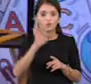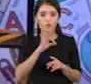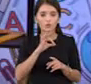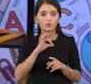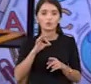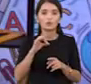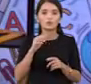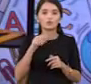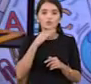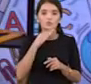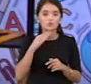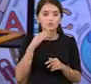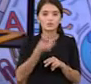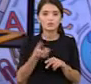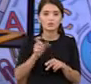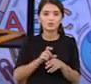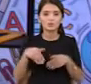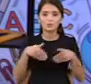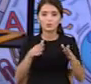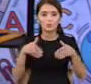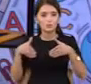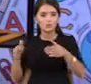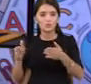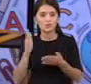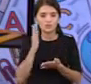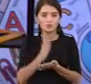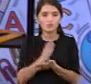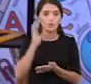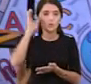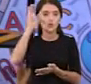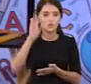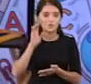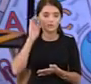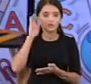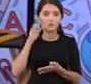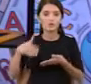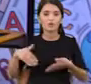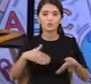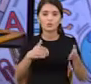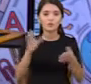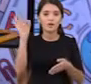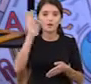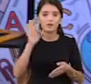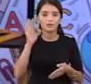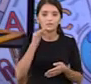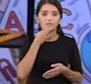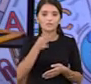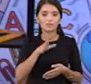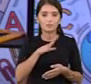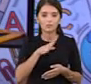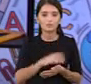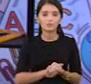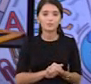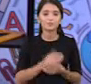so'zi. Metroni ham juda ham ko'p yo'nalishlar bor. Bu yerda esa O'zbekiston yo'li haqida gap